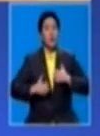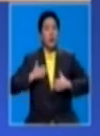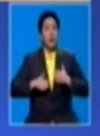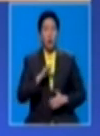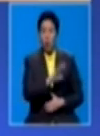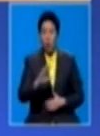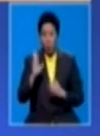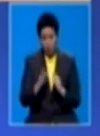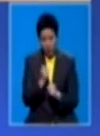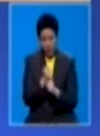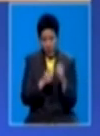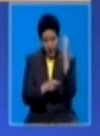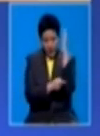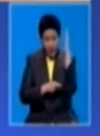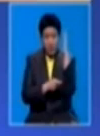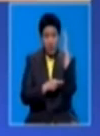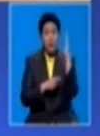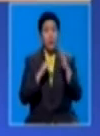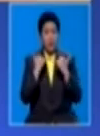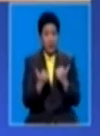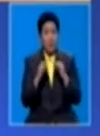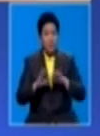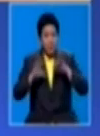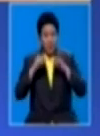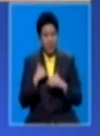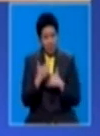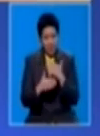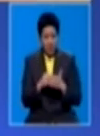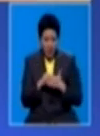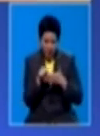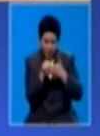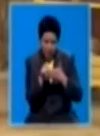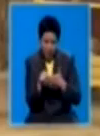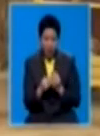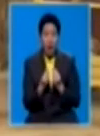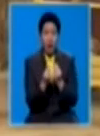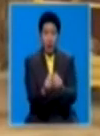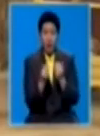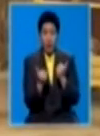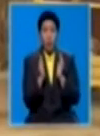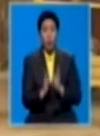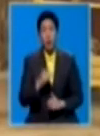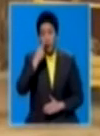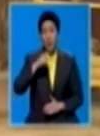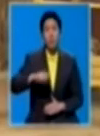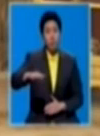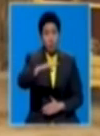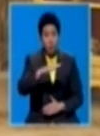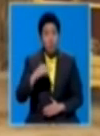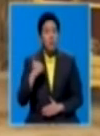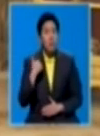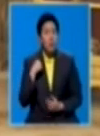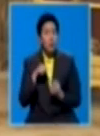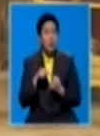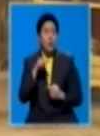พี่น้องชาวสวนยางและอื่นๆนะครับซึ่งรัฐบาลกำลังเร่งเดินหน้าแก้ไขให้อยู่สำหรับพี่น้องประชาชนคนไทยหลายท่านต่